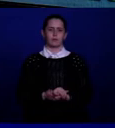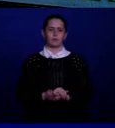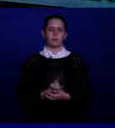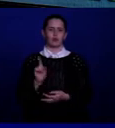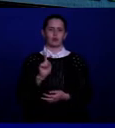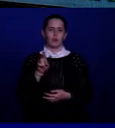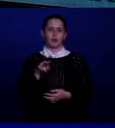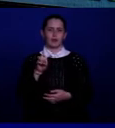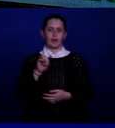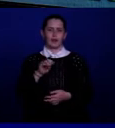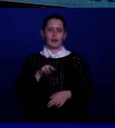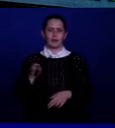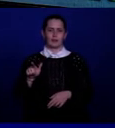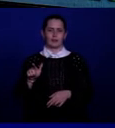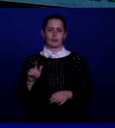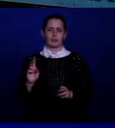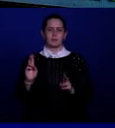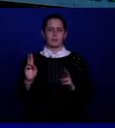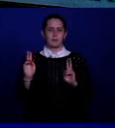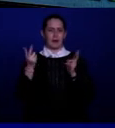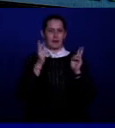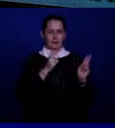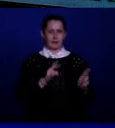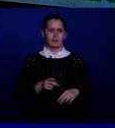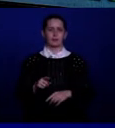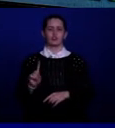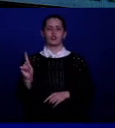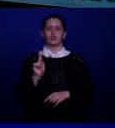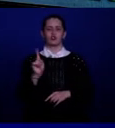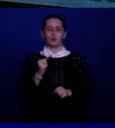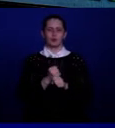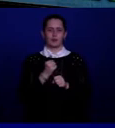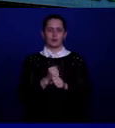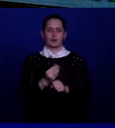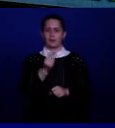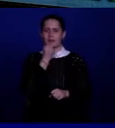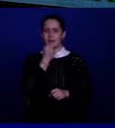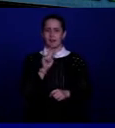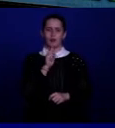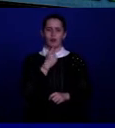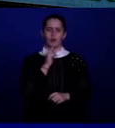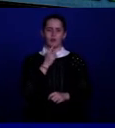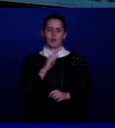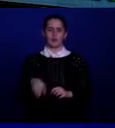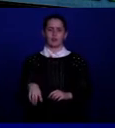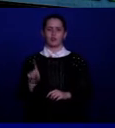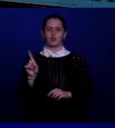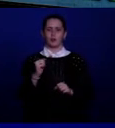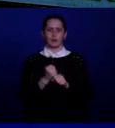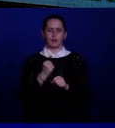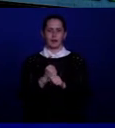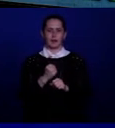Что делать? Плясать. Что делать? Есть конфеты. Что